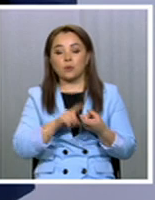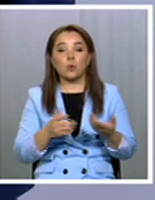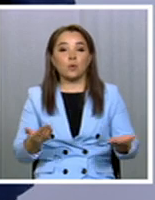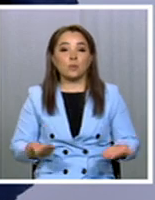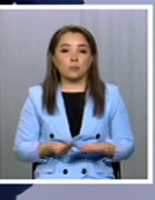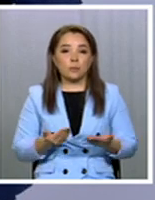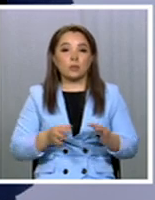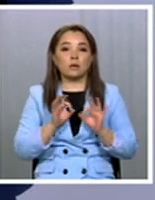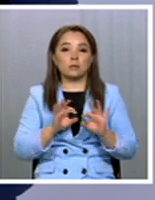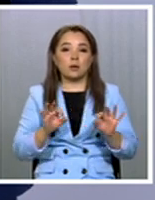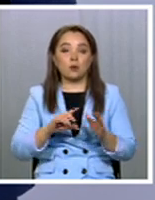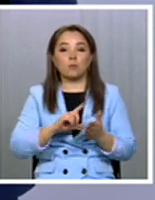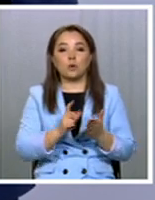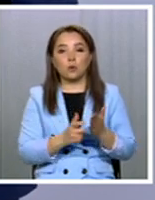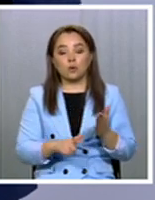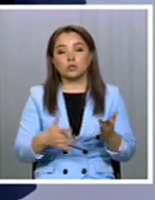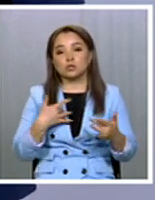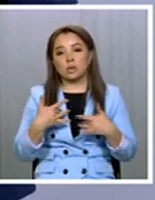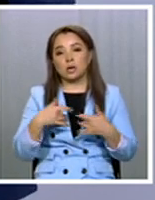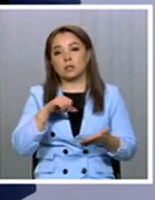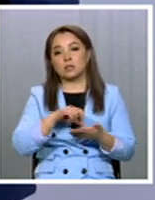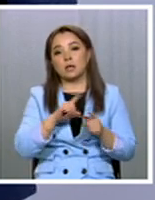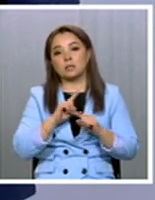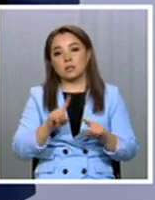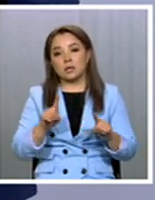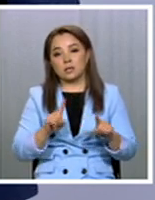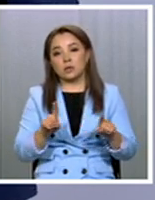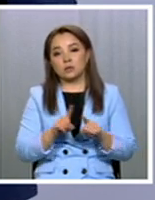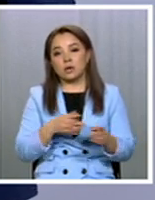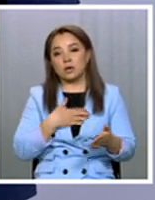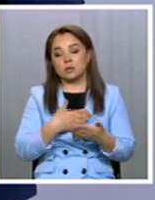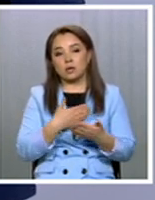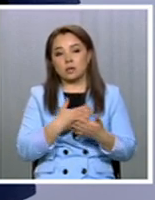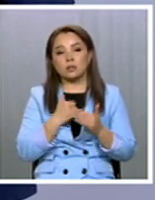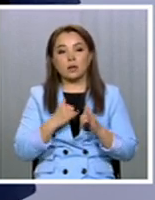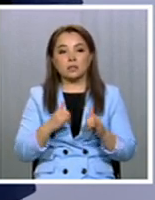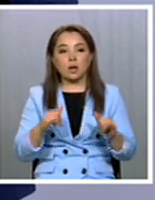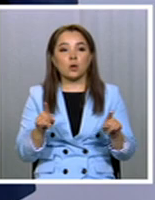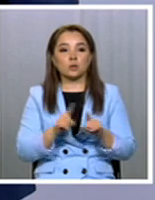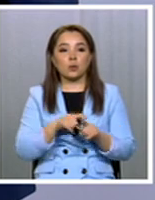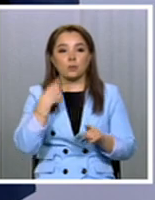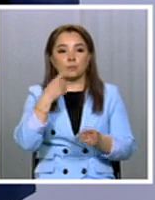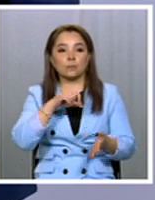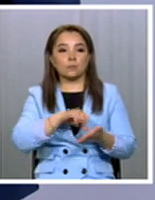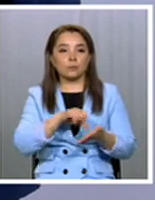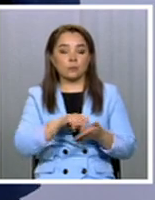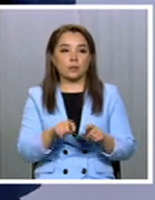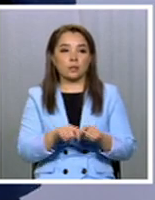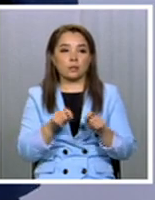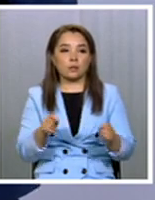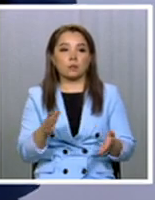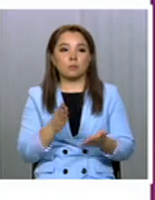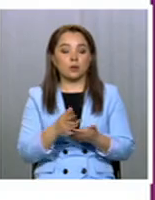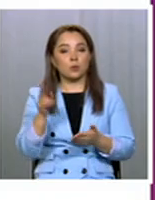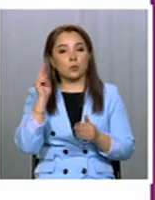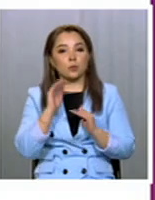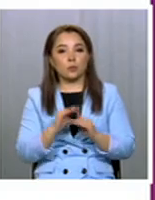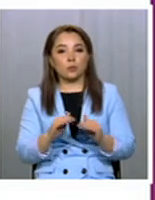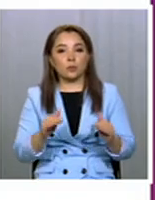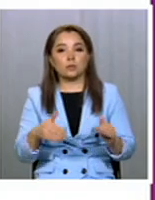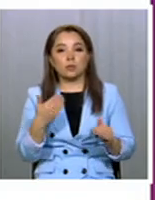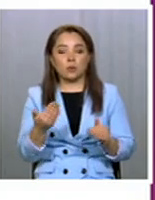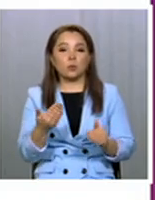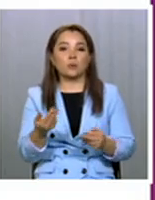жырлаған проза жанры ерекше қарқын алып, іргелі туындылар жарық көрді. Оқушылар,